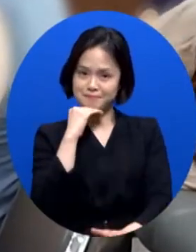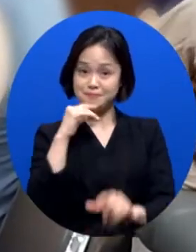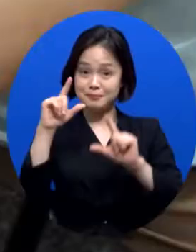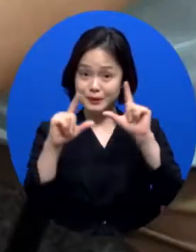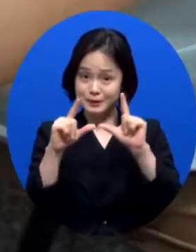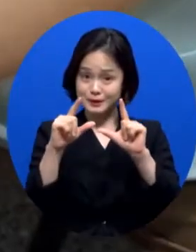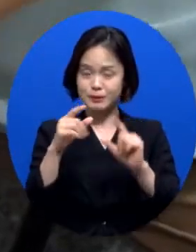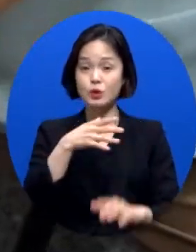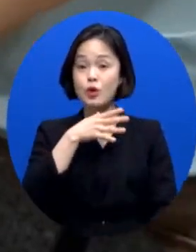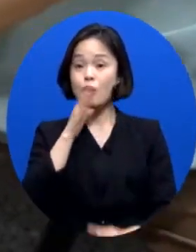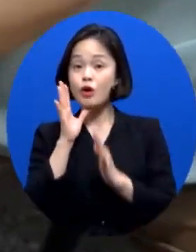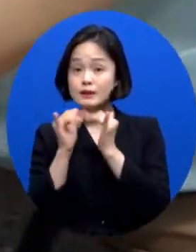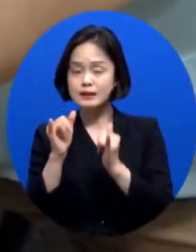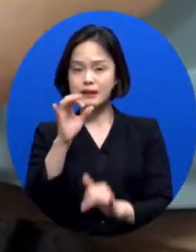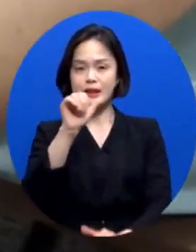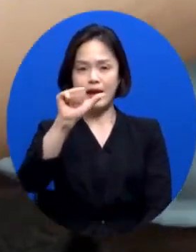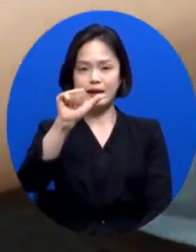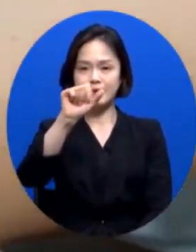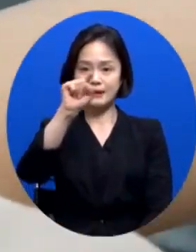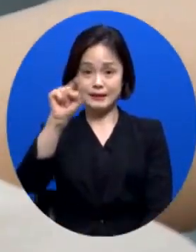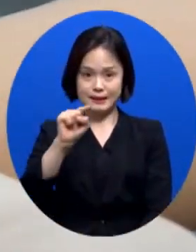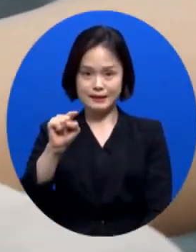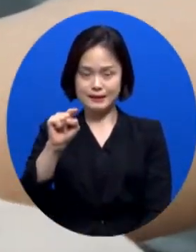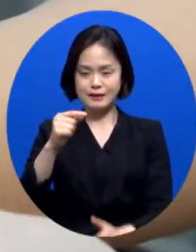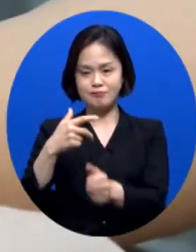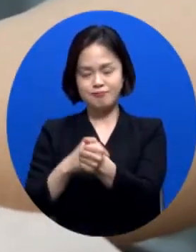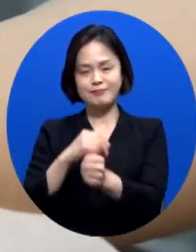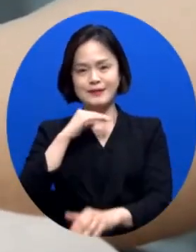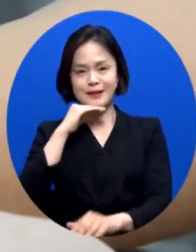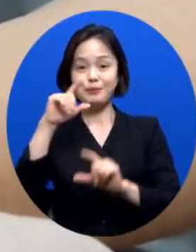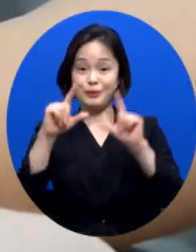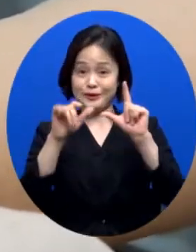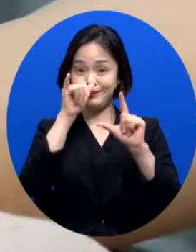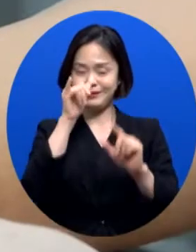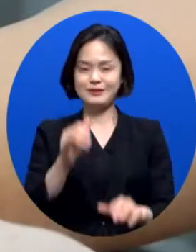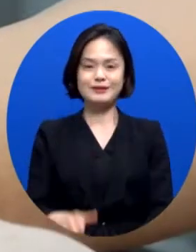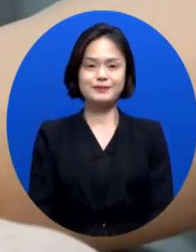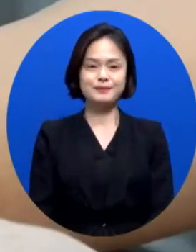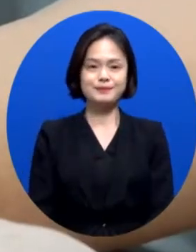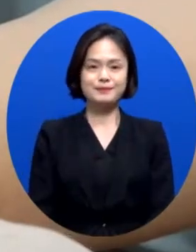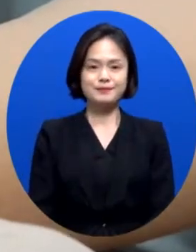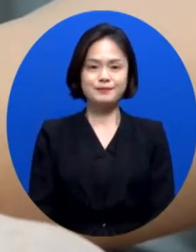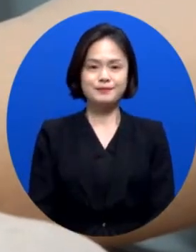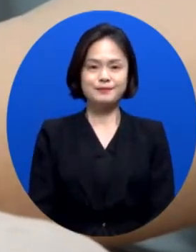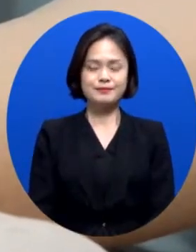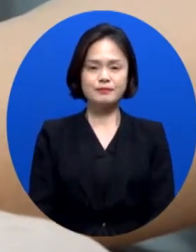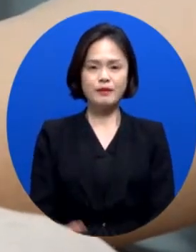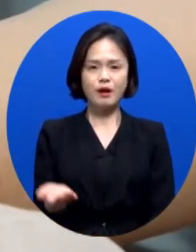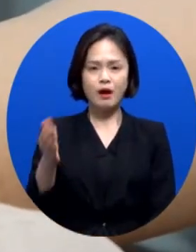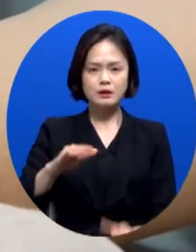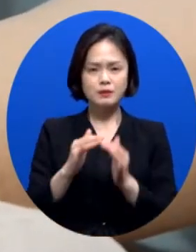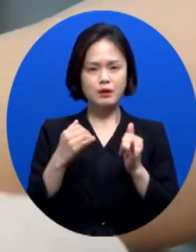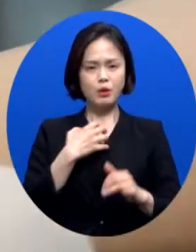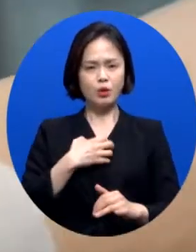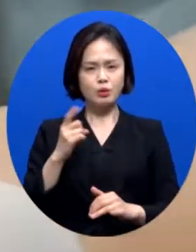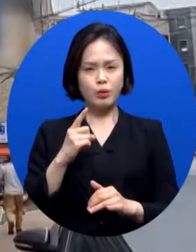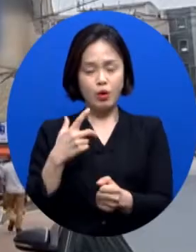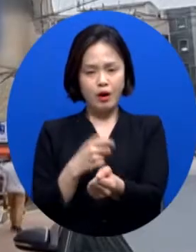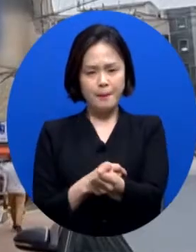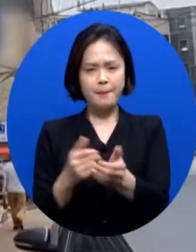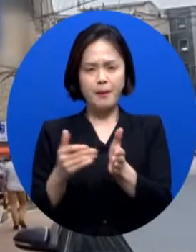있었는데요. 접종은 굉장히 금방 끝났습니다. 예. 사실 우려점은 백신에 대한 부작용이었죠. 특히 얀센 백신의